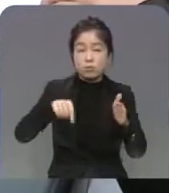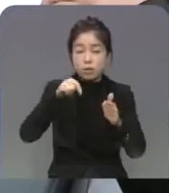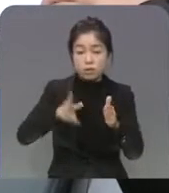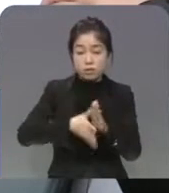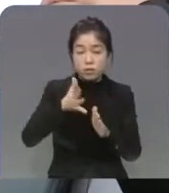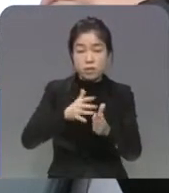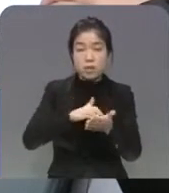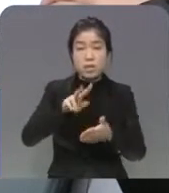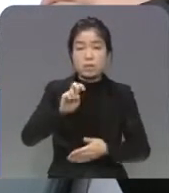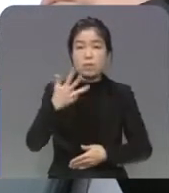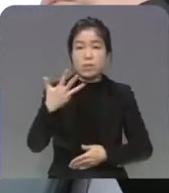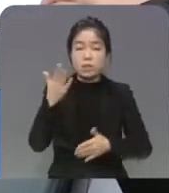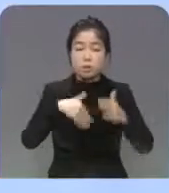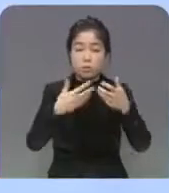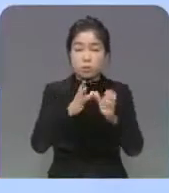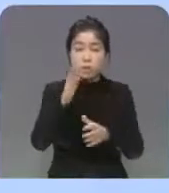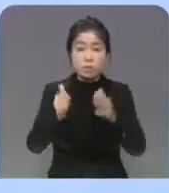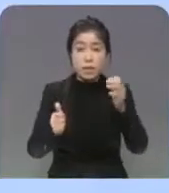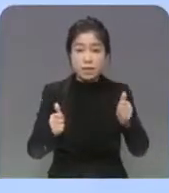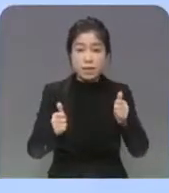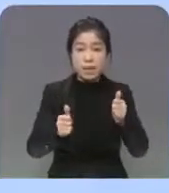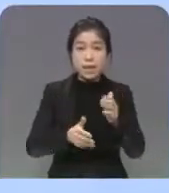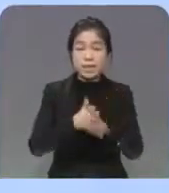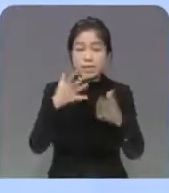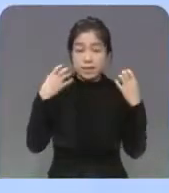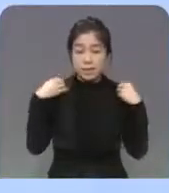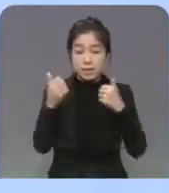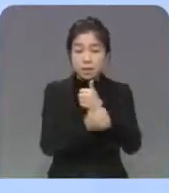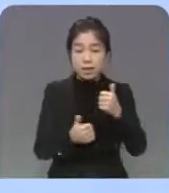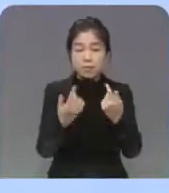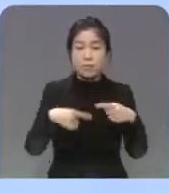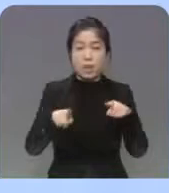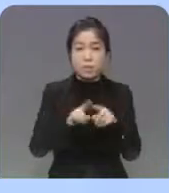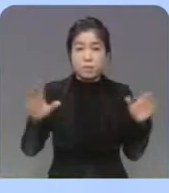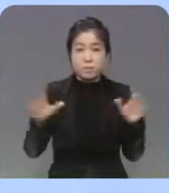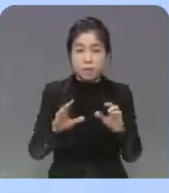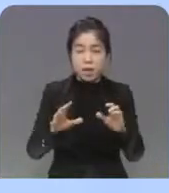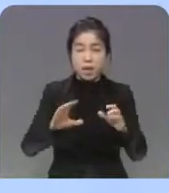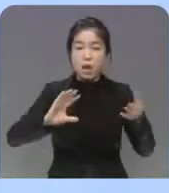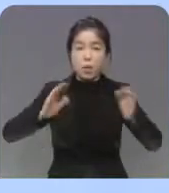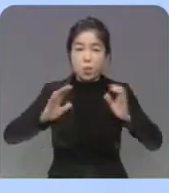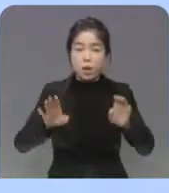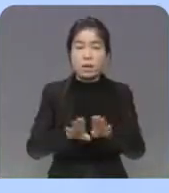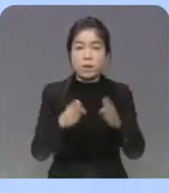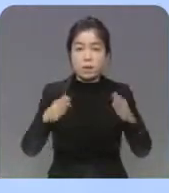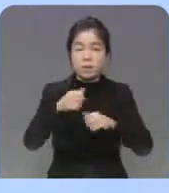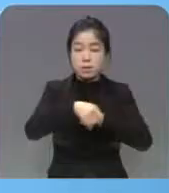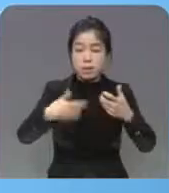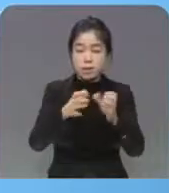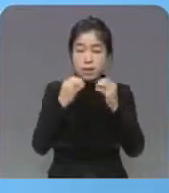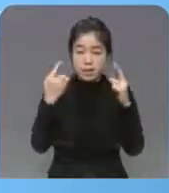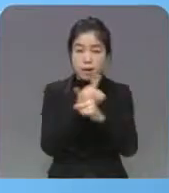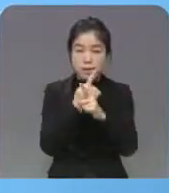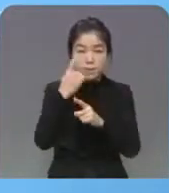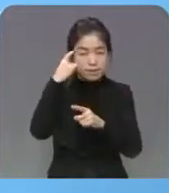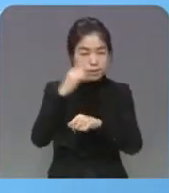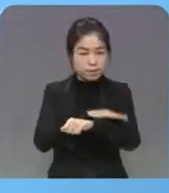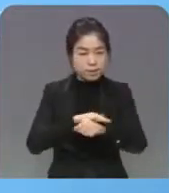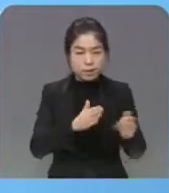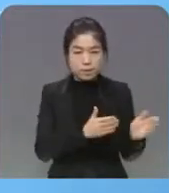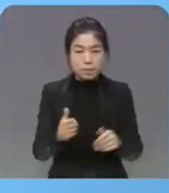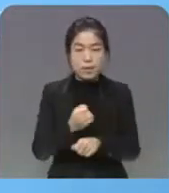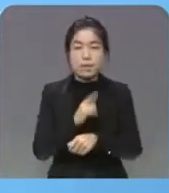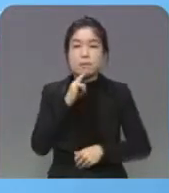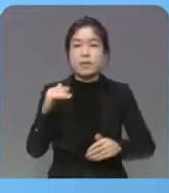내 28개 공공기관장과 시청 간부들이 함께 참석하는 연찬회를 열어 산하기관 혁신 의지를